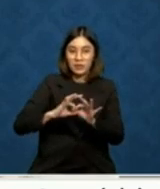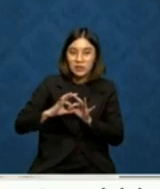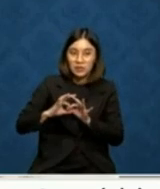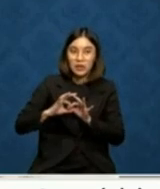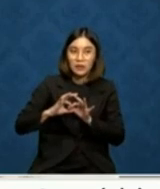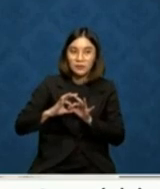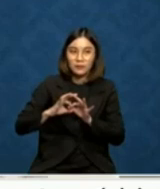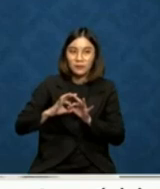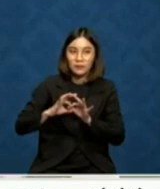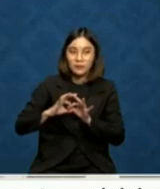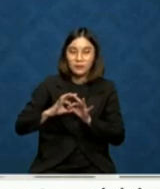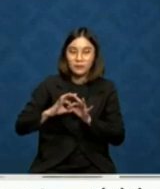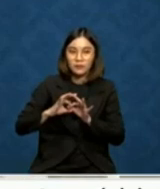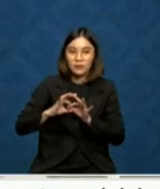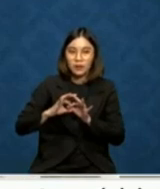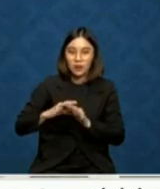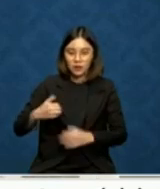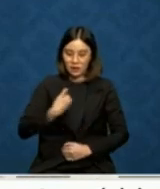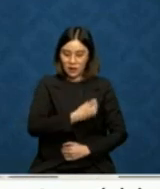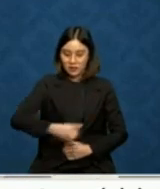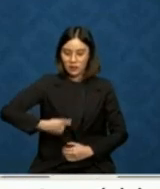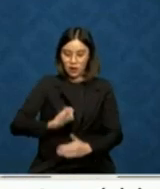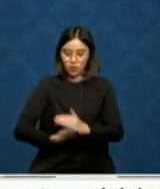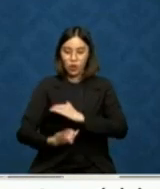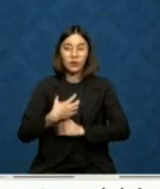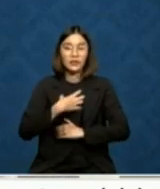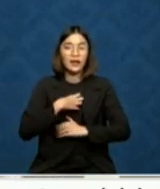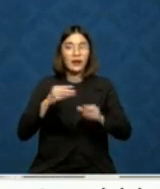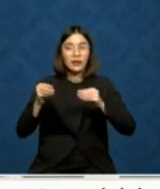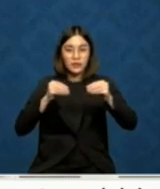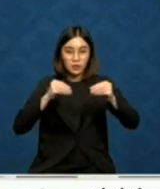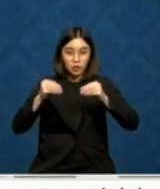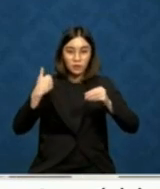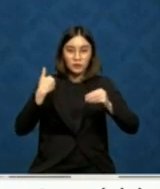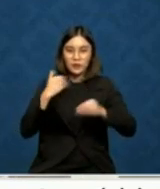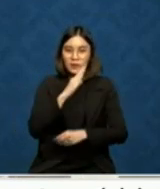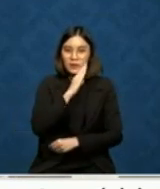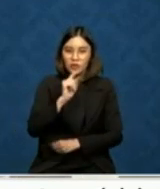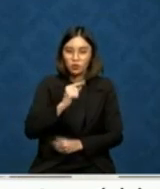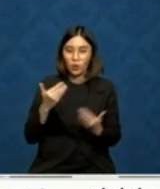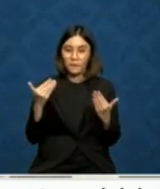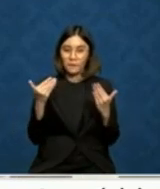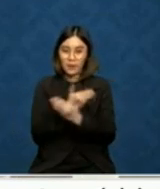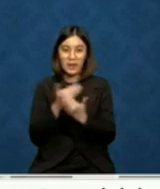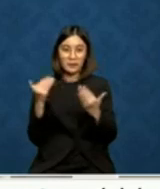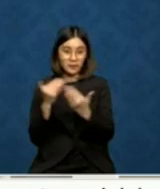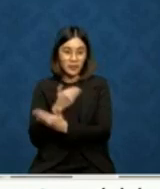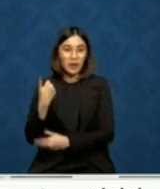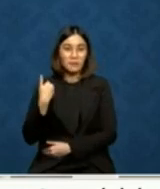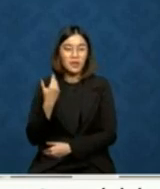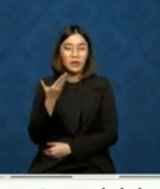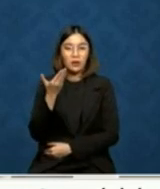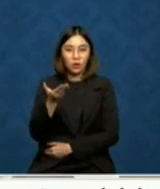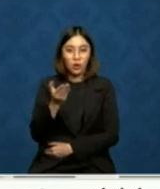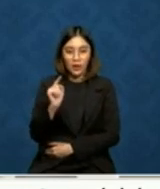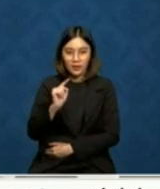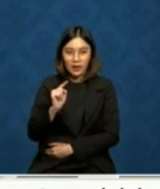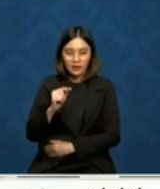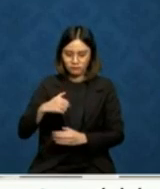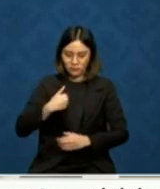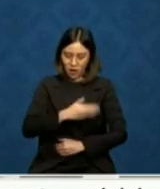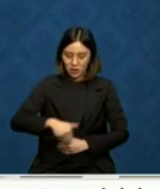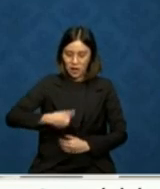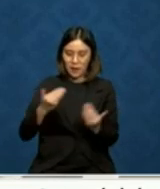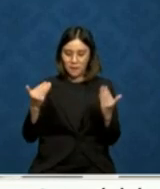อวัยวะเพศกำเนิดท่านจึงอยากให้มีความยืดหยุ่นนะคะหากมีการเปลี่ยนแปลงไปขอให้สิ่งที่เปลี่ยนแปลงไป